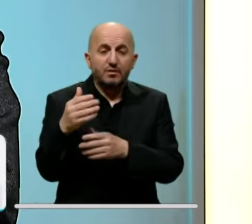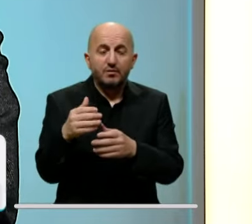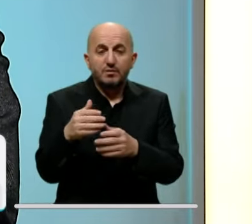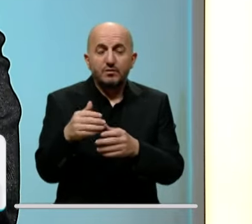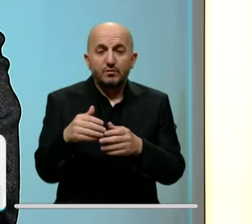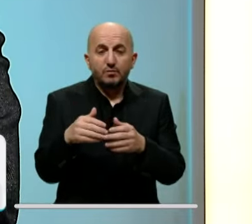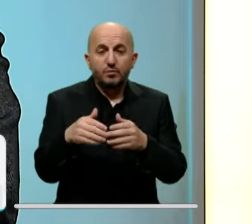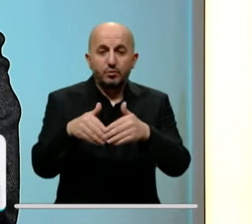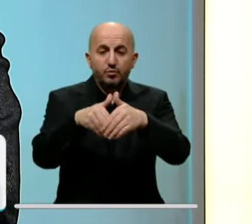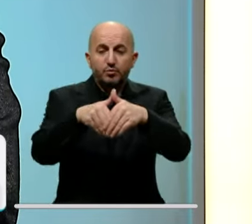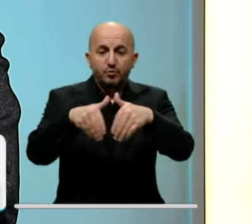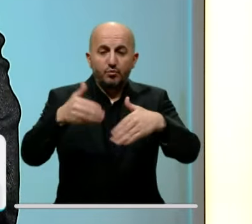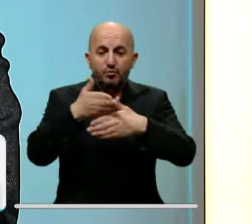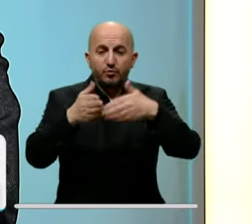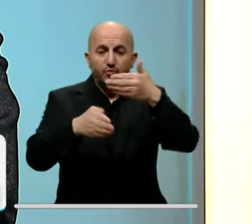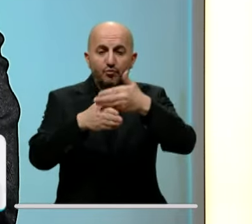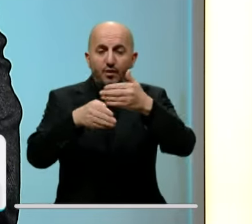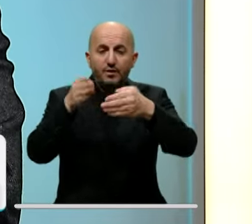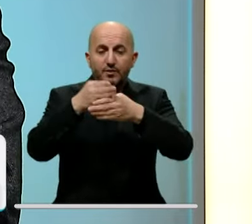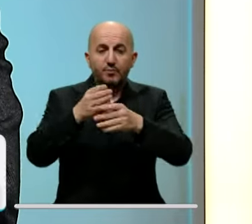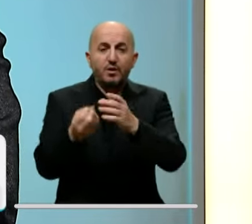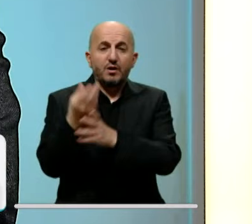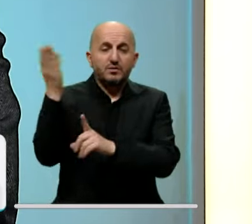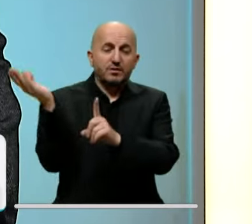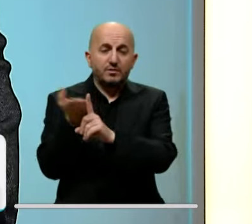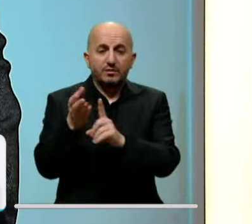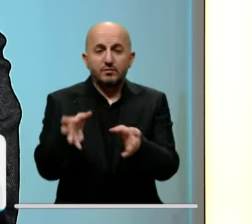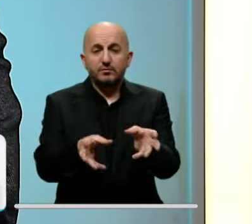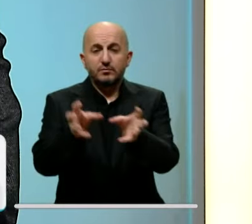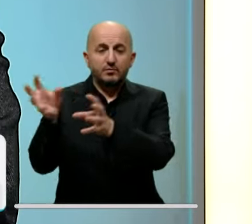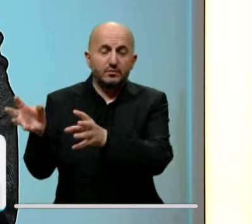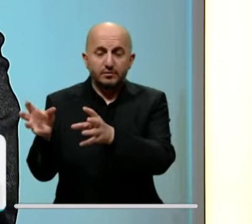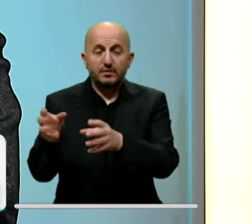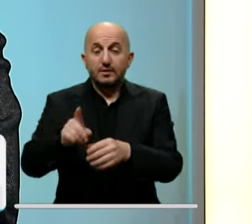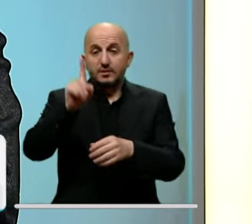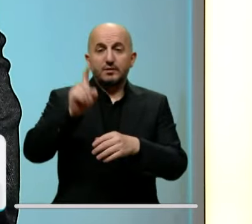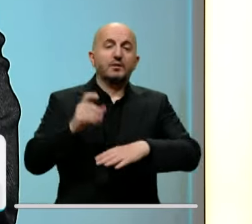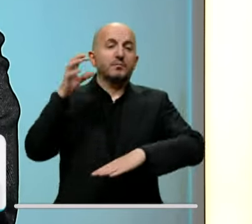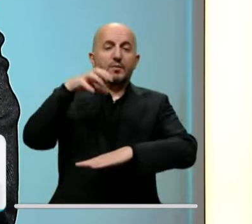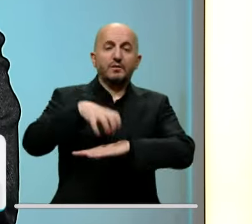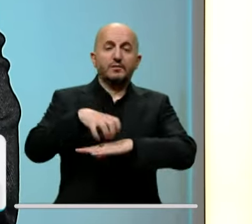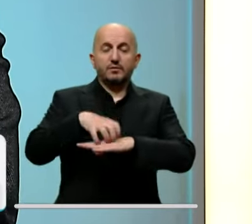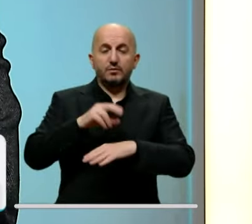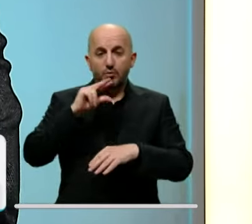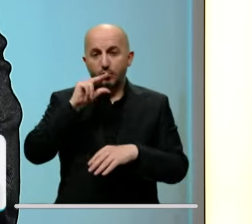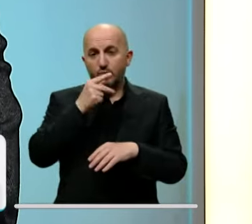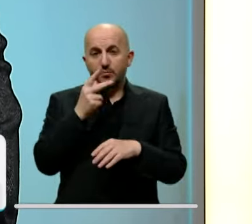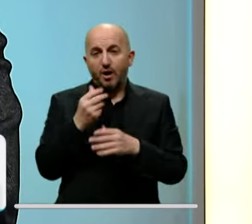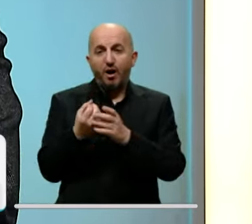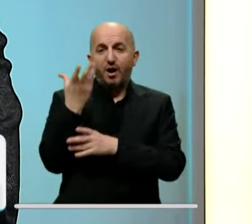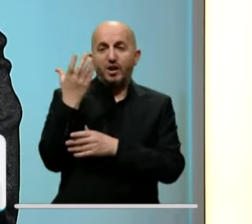duvarı yapılıyor kesiliyor böyle ön duvarı o zaman ilk mescidin o hurmalık lardan